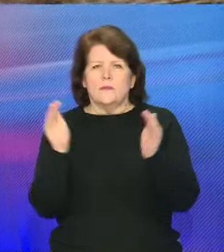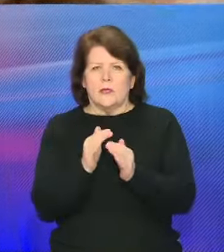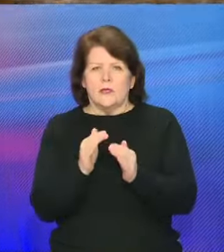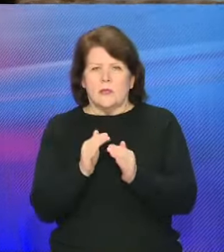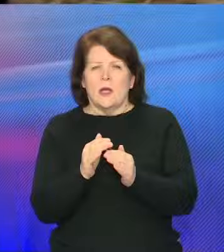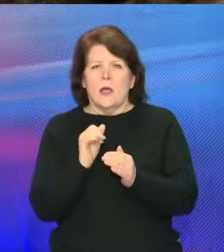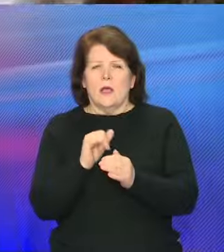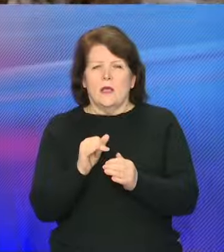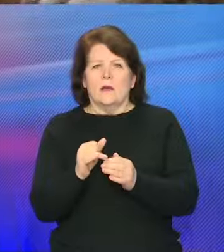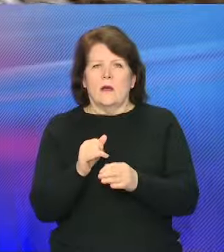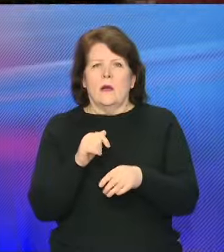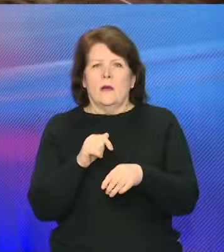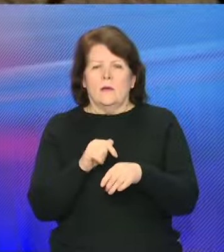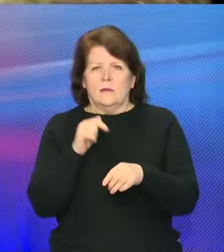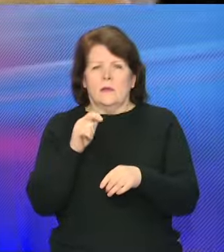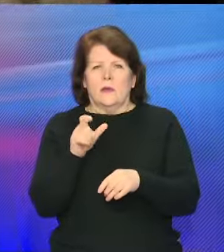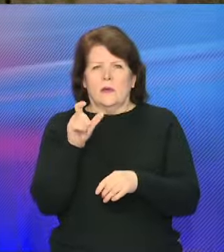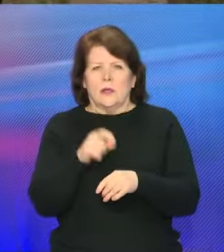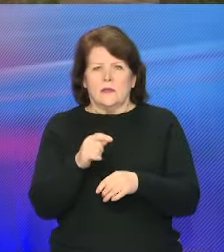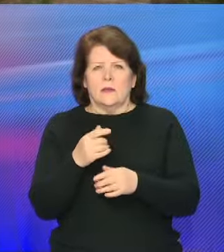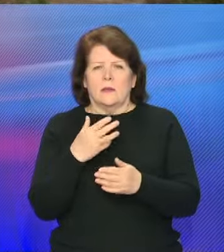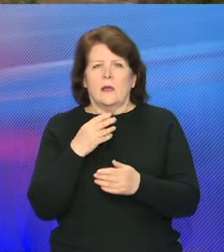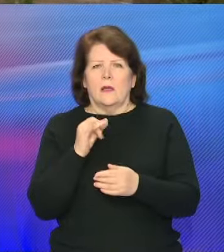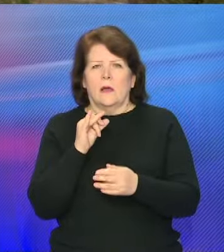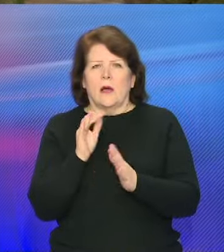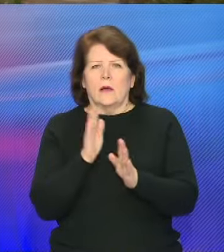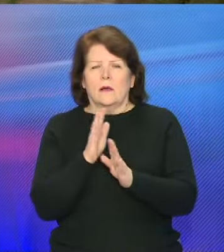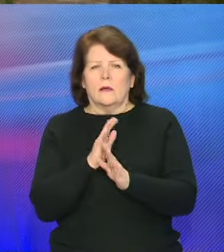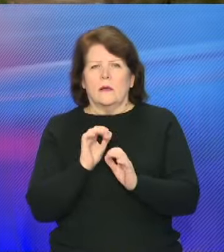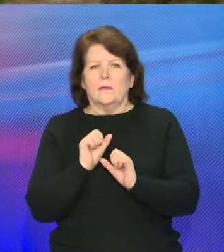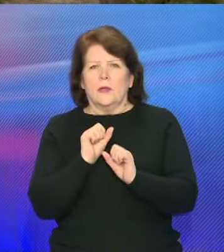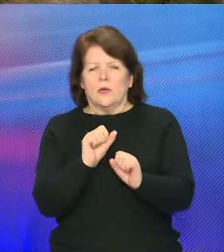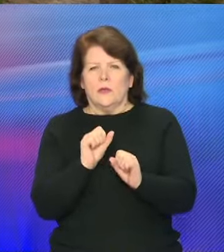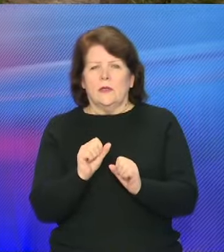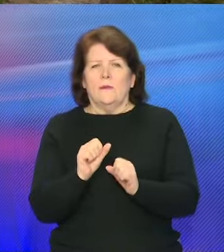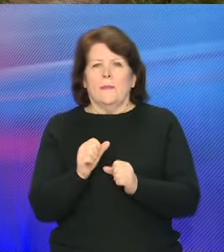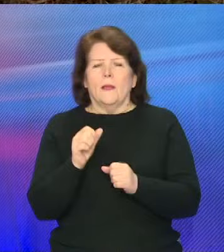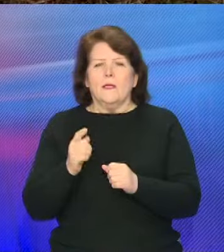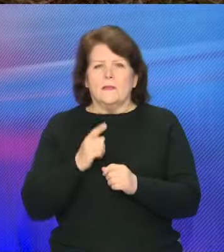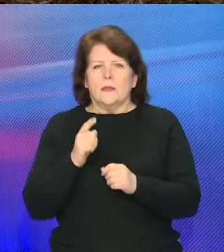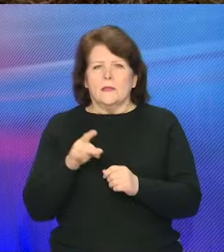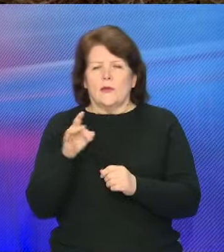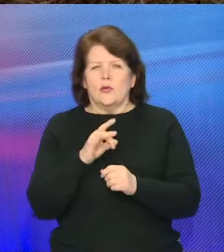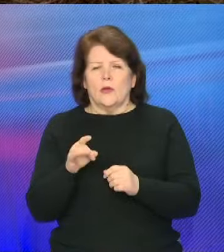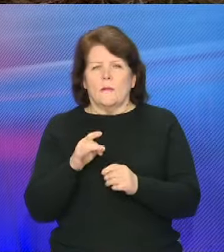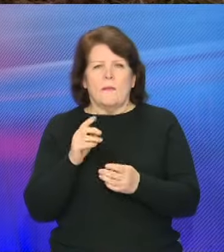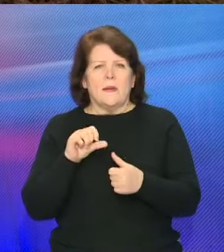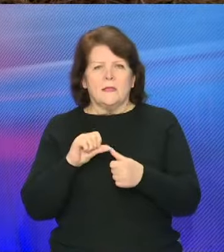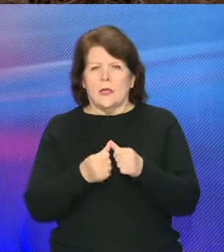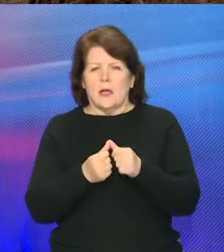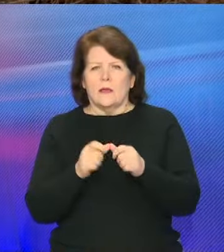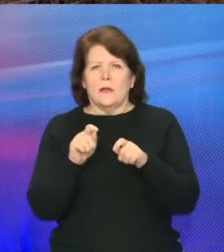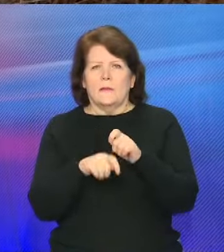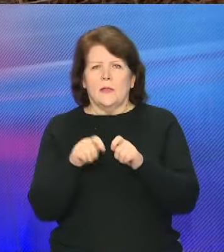громадян, спеціалісти обласного комітету природних ресурсів і охови навакольного осяроддя і його інспекції у районах проводять постійні